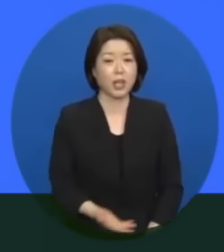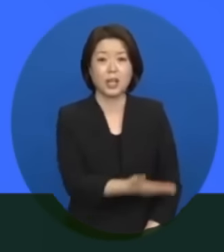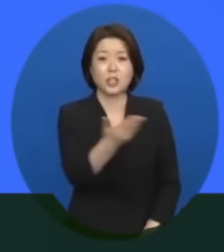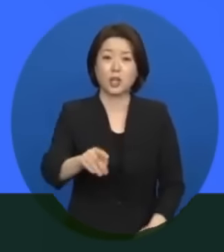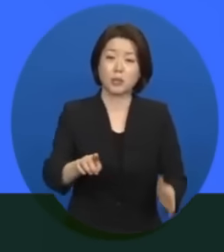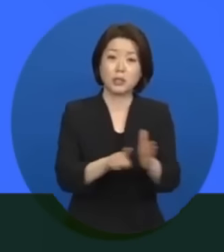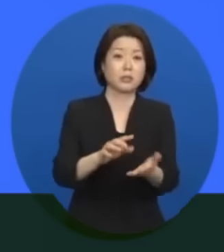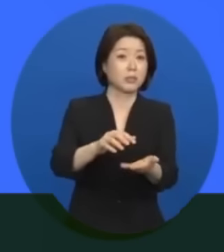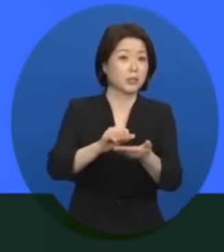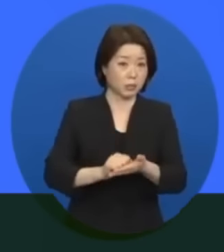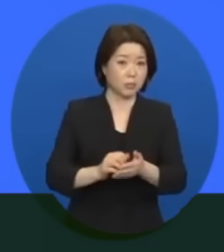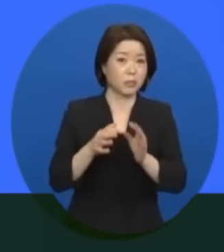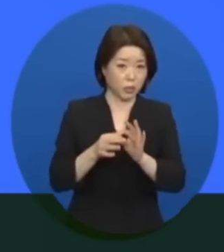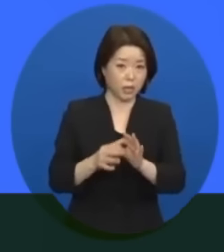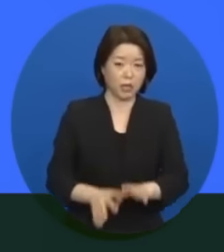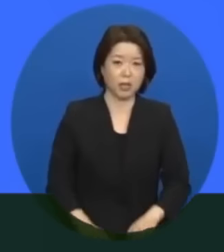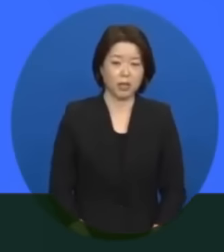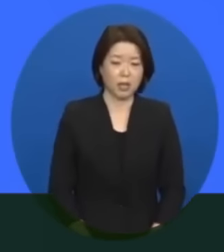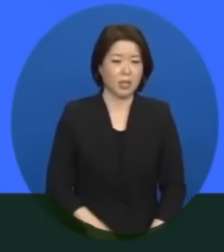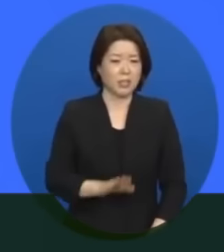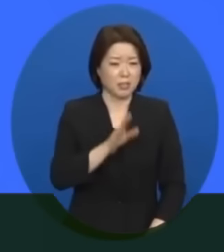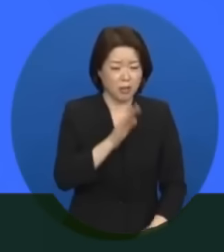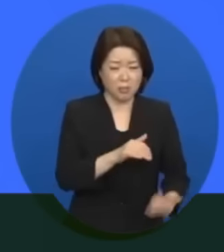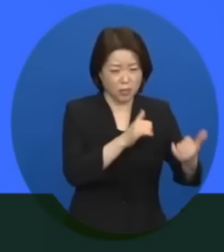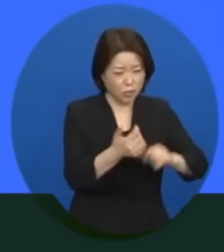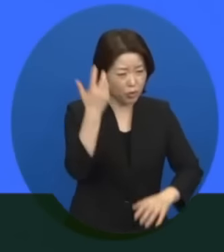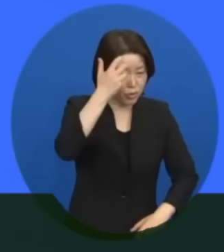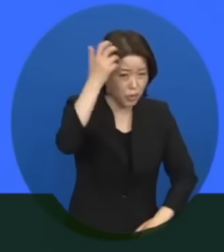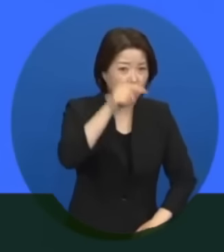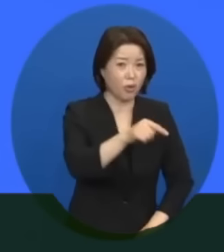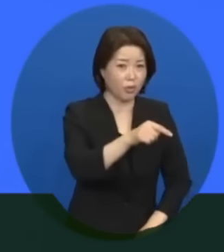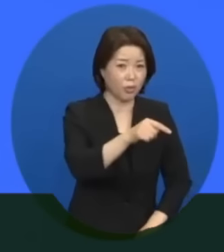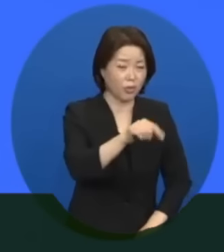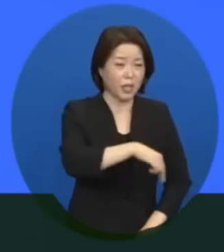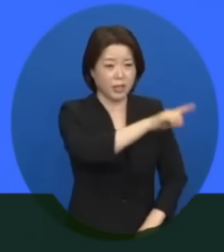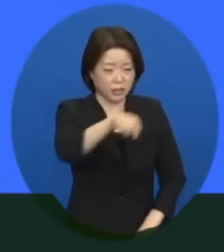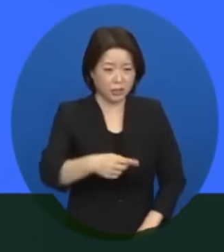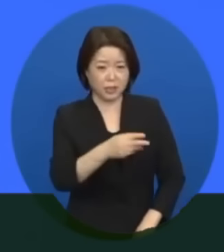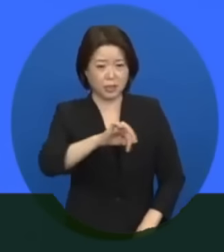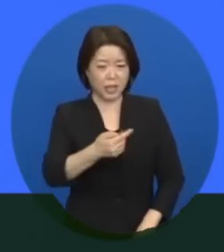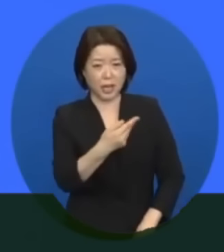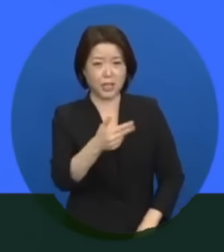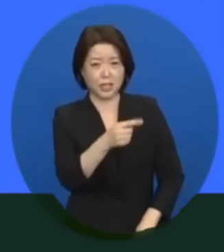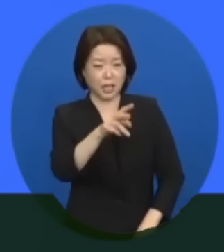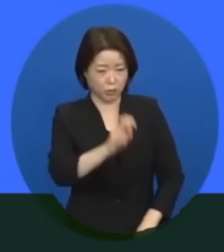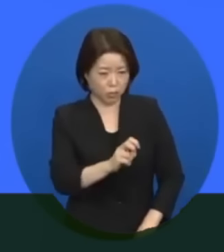믿음을 통하여서 사실 죽은 영혼 그들을 달리다